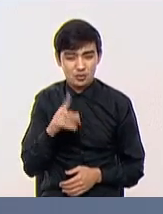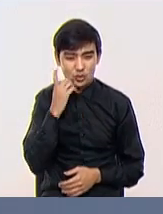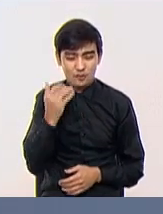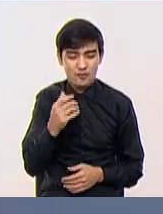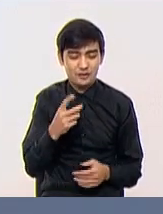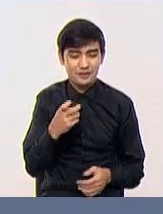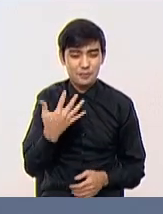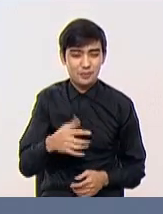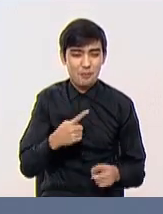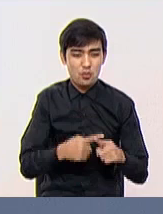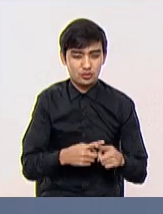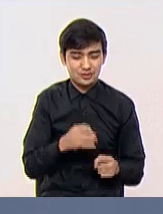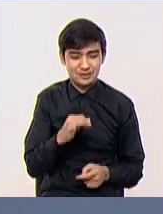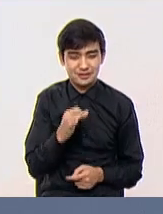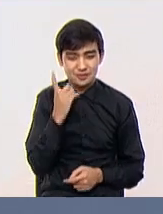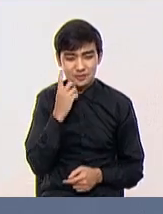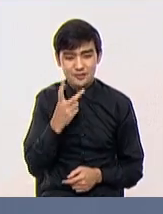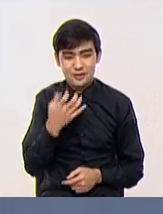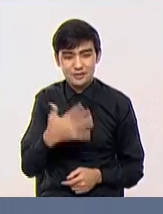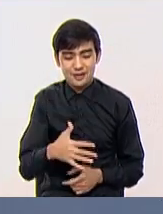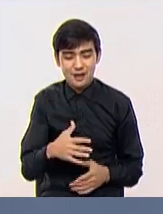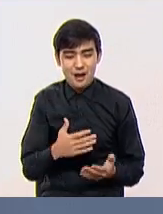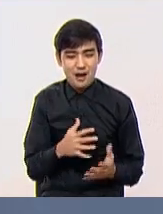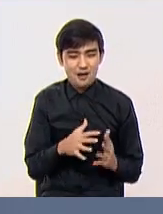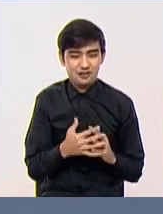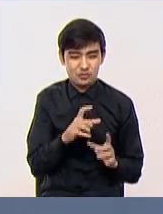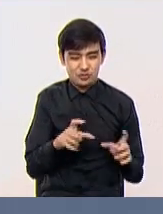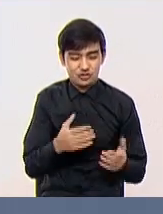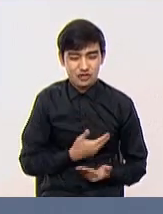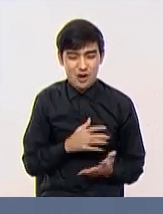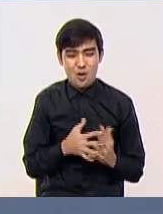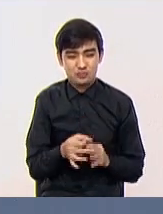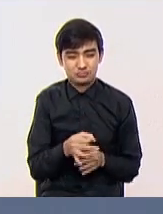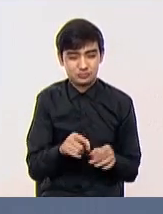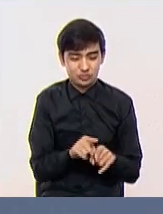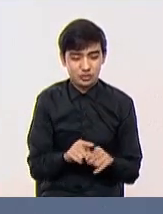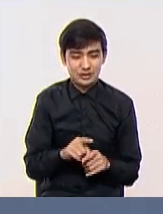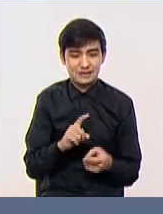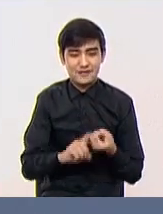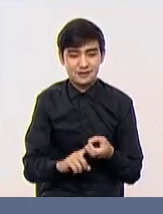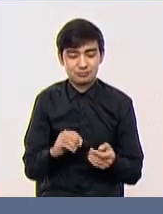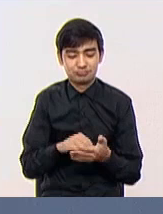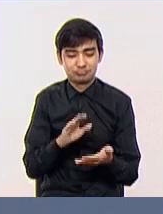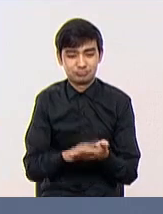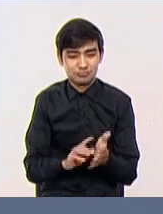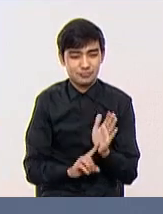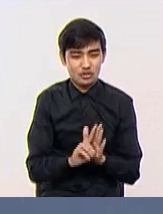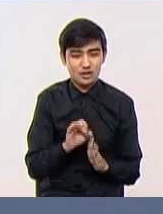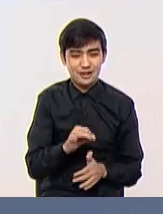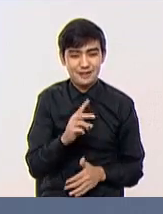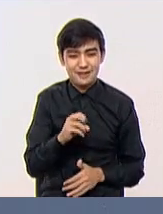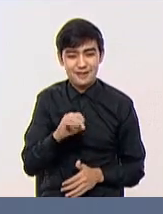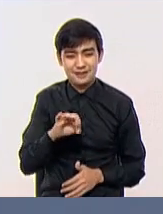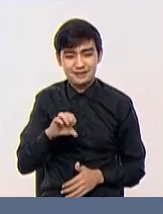жобасы аясында небәрі 250 адам тұратын ауылдарға да байланыс желілерінің станцияларын орнатуды бастады. Соның ішінде